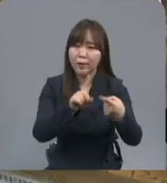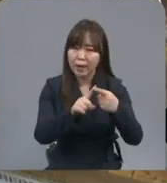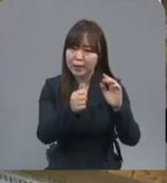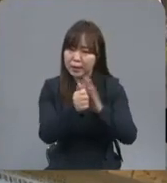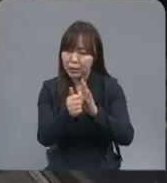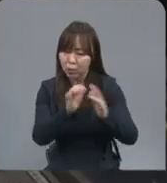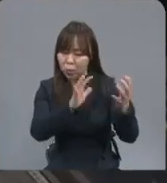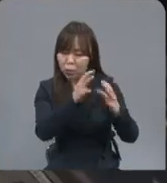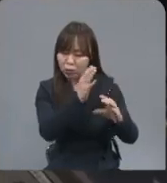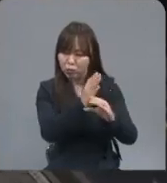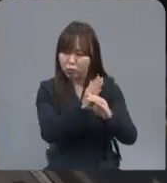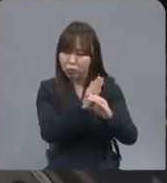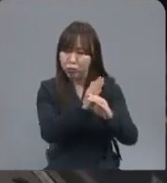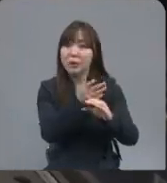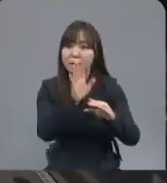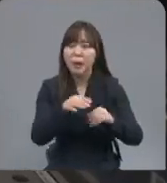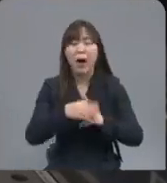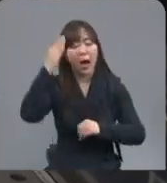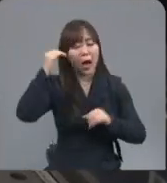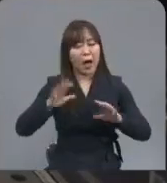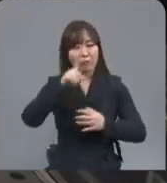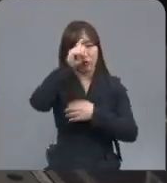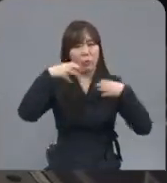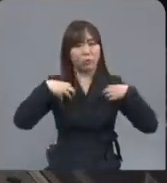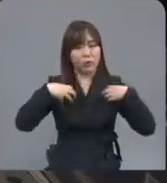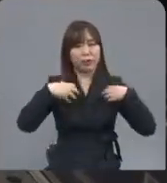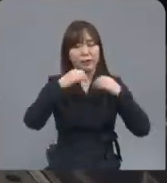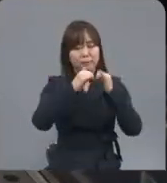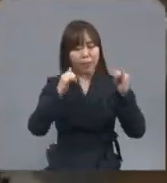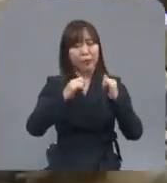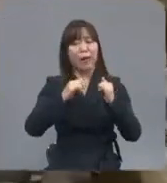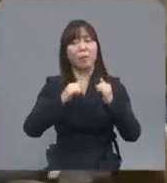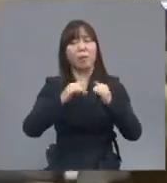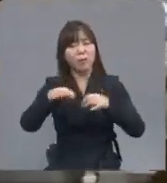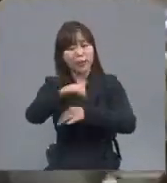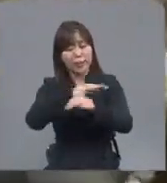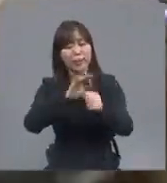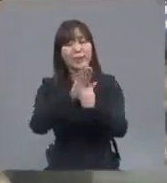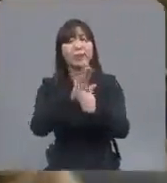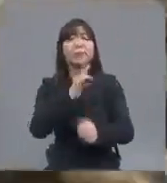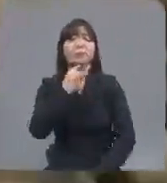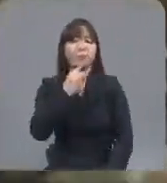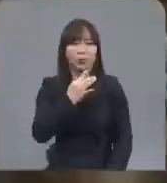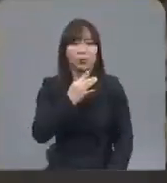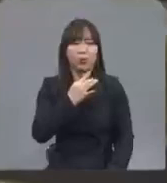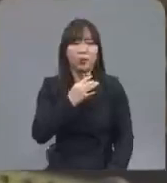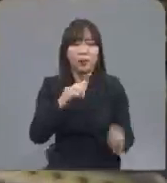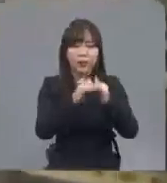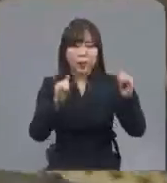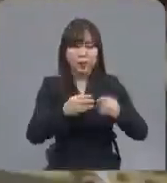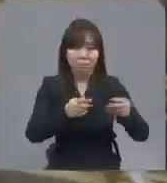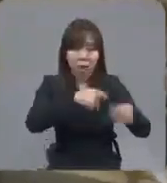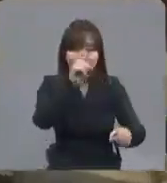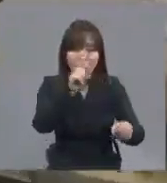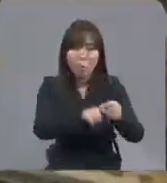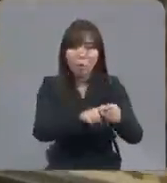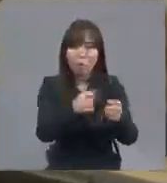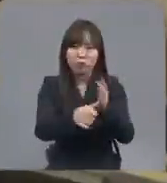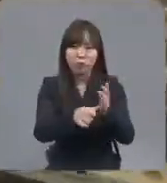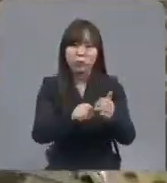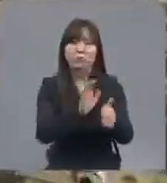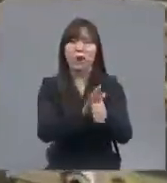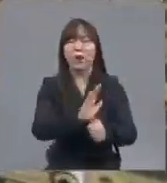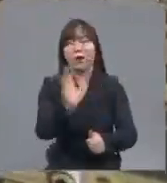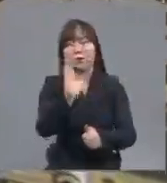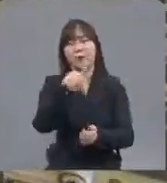une occasion de venir en aide à son pays en expliquant qu'il est en discussion avec d'autres nations à ce sujet toutefois